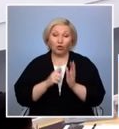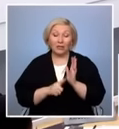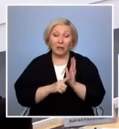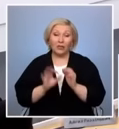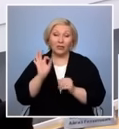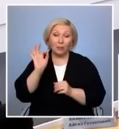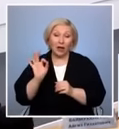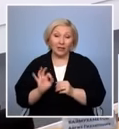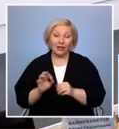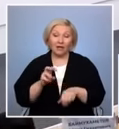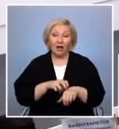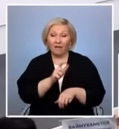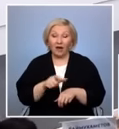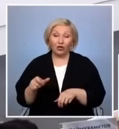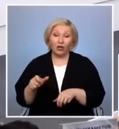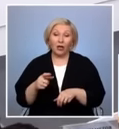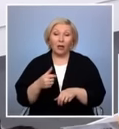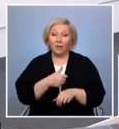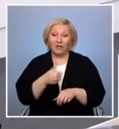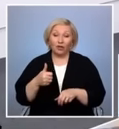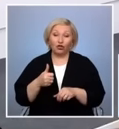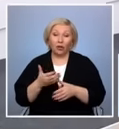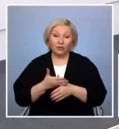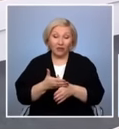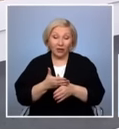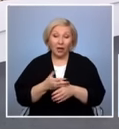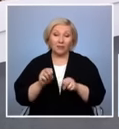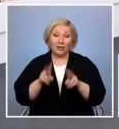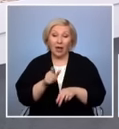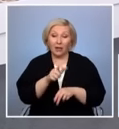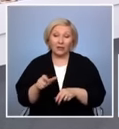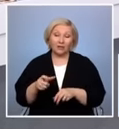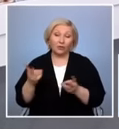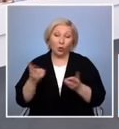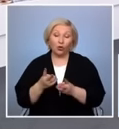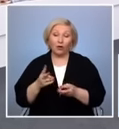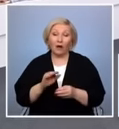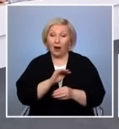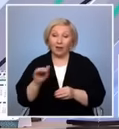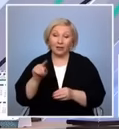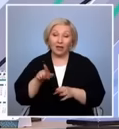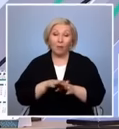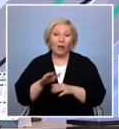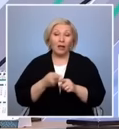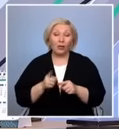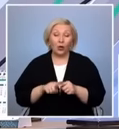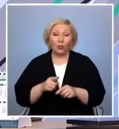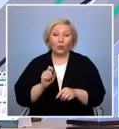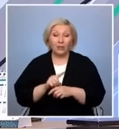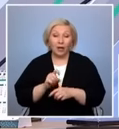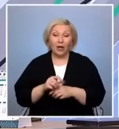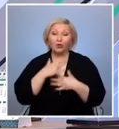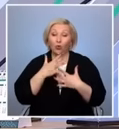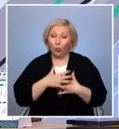с места, ну и прочие всякие Шамили Валеевы, Раисы Габитовы, Кобзоны и оставшиеся и же с